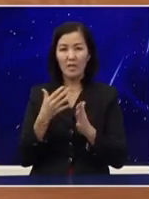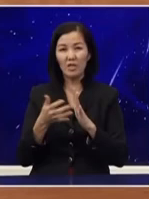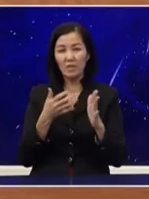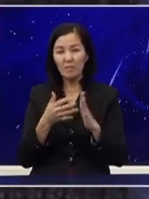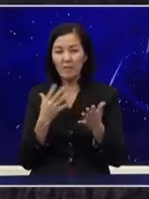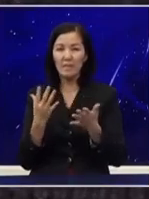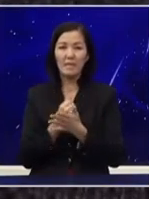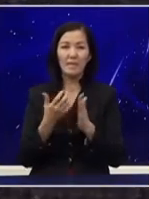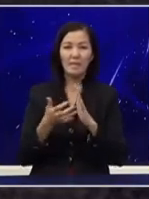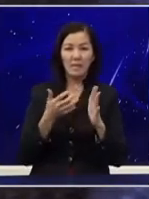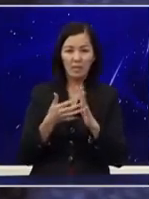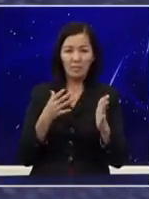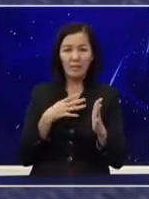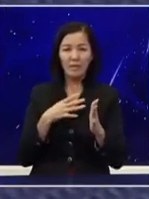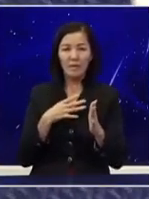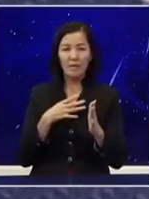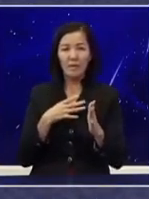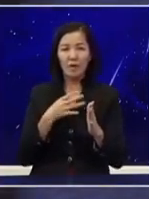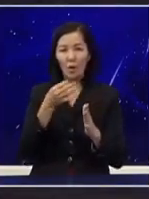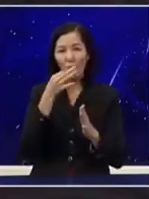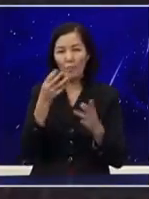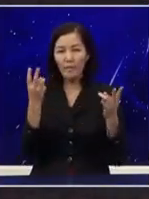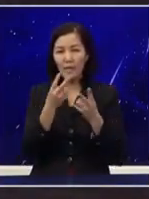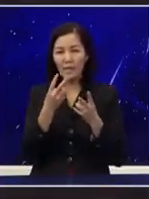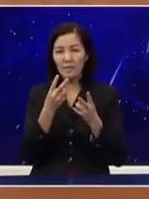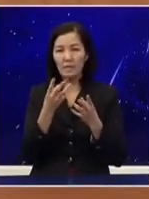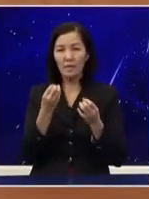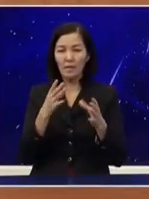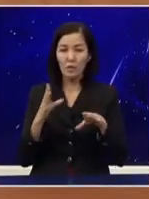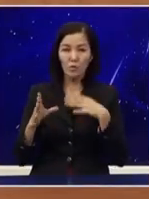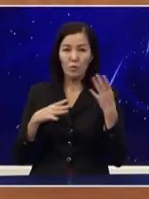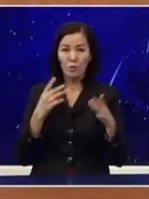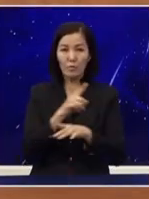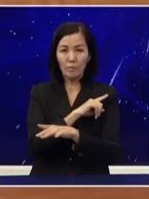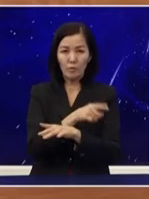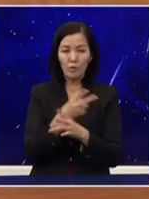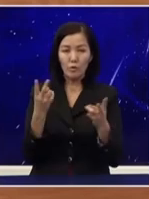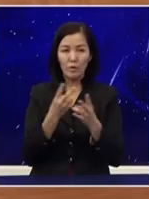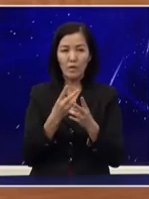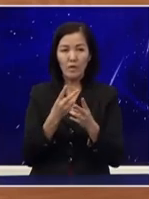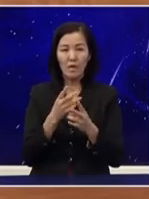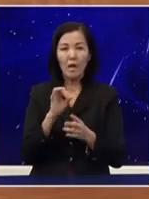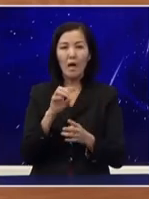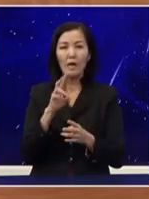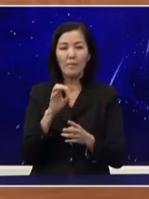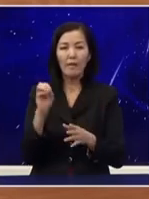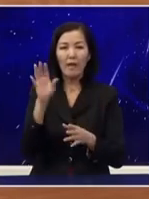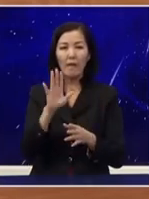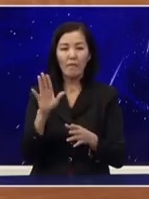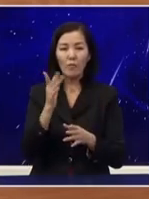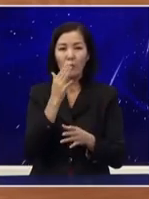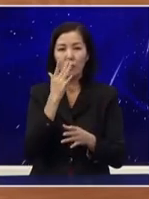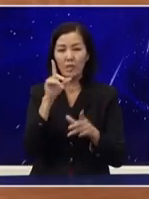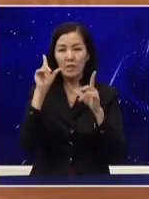жетпеді. Енді оның бәрі тәжірибе дейді, опыт дейді. Енді Арман командасы, енді ол шетелдерде Еуропа лигасында ойнап жүрген